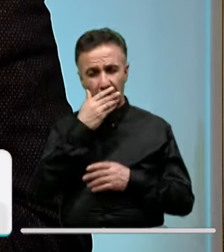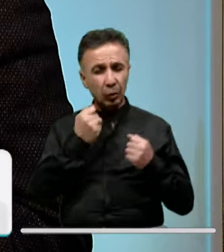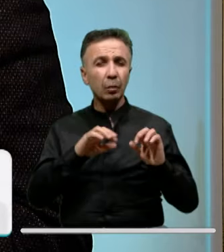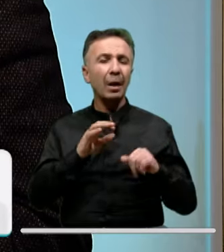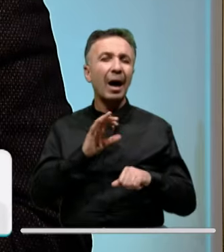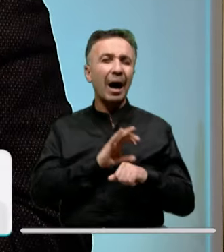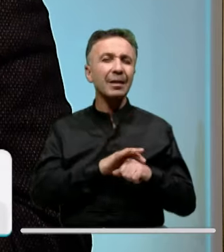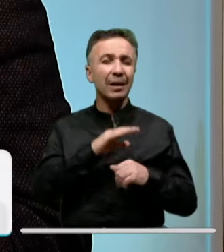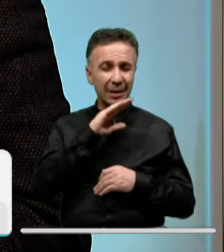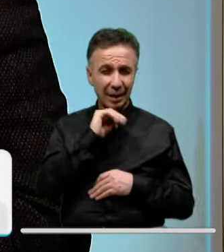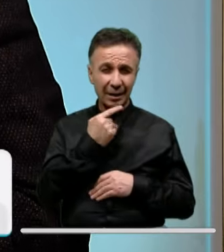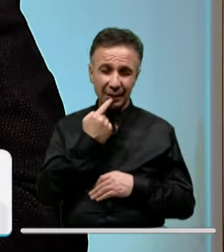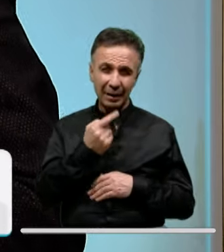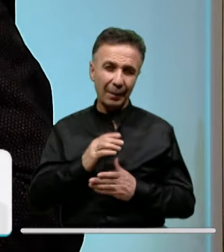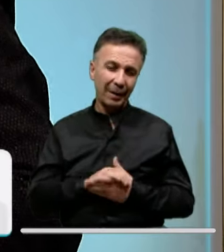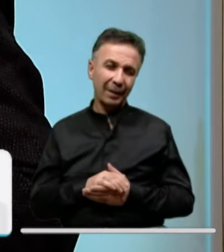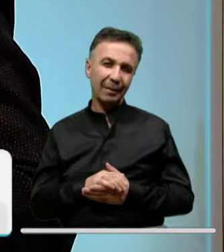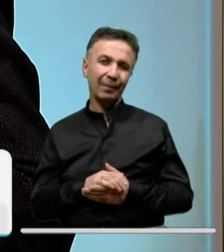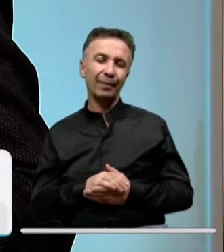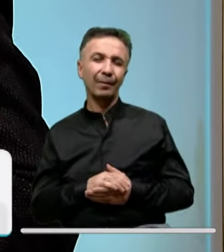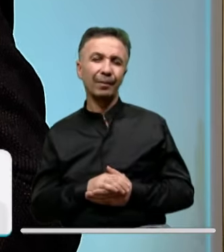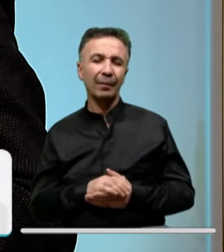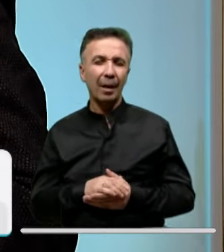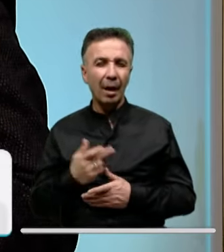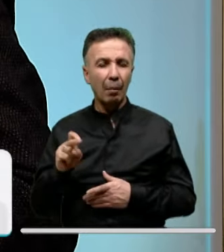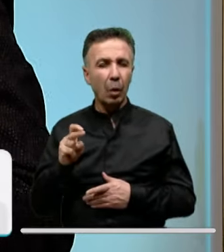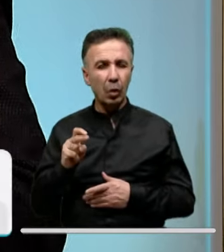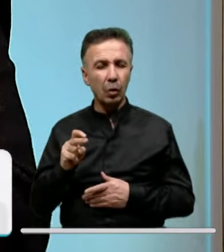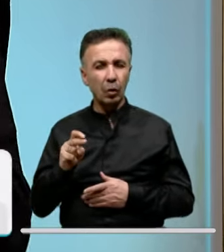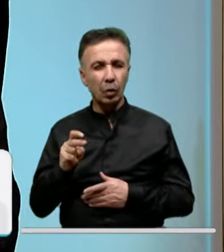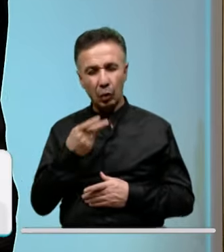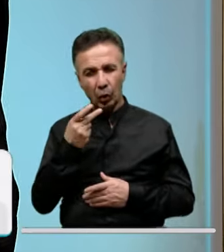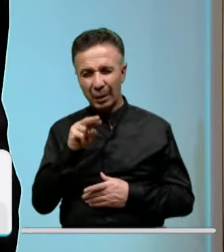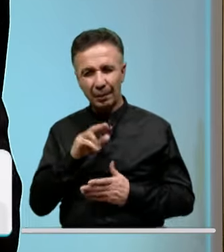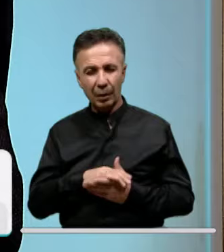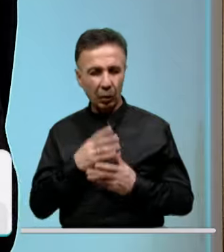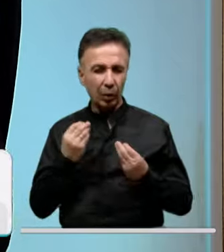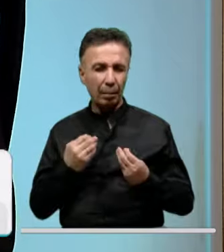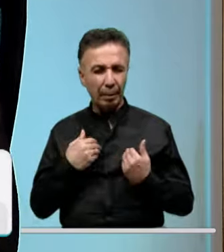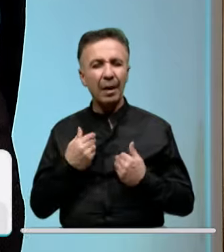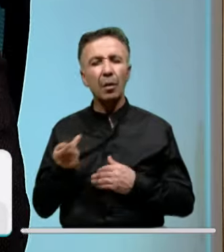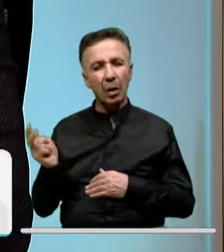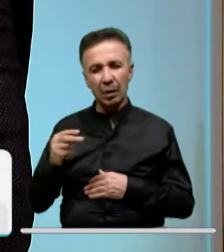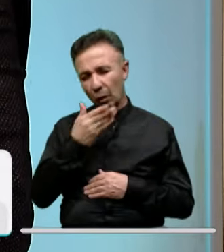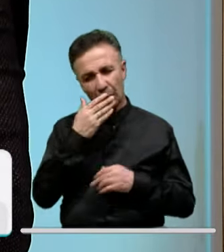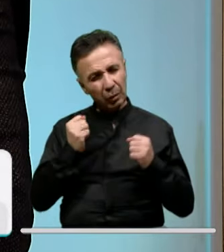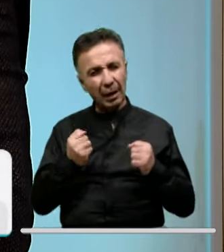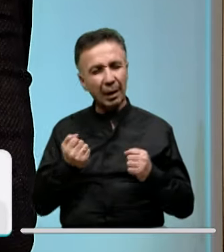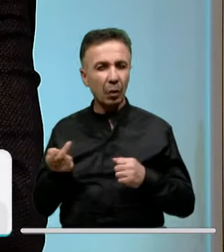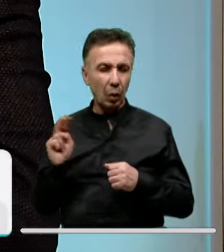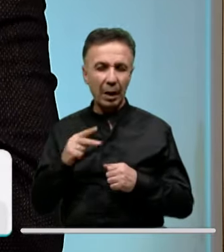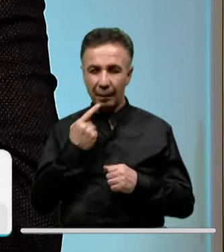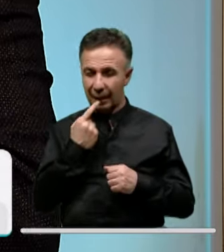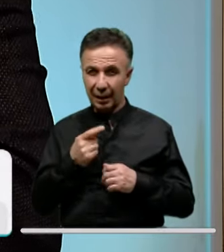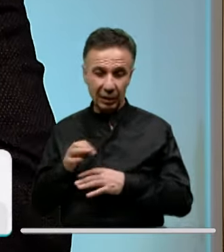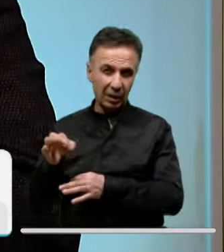yaşlısın demek ona şey geliyor. Boş laf gibi geliyor. Haliyle diyor ki ben öleceksem de oruçlu öleyim diyor. Öyle çok etrafımızda